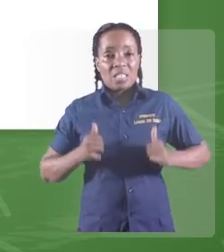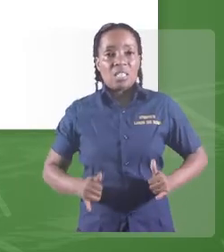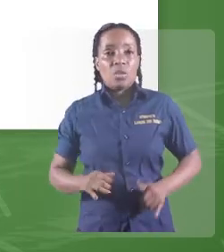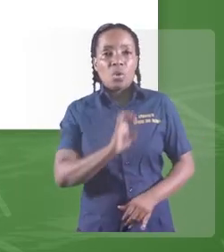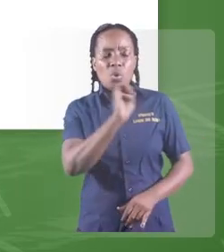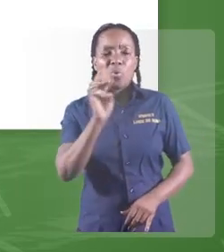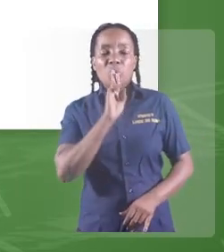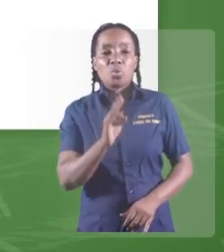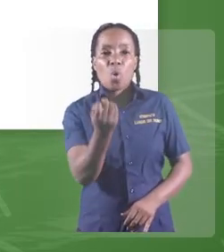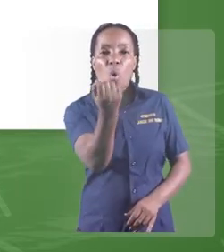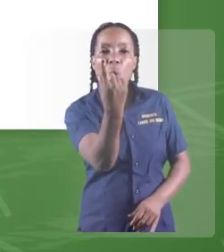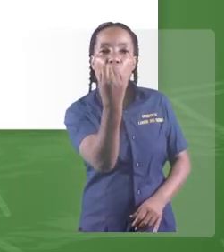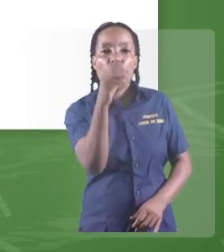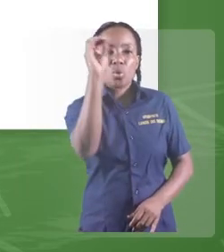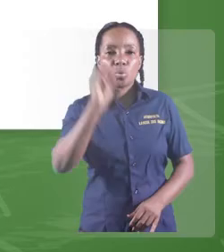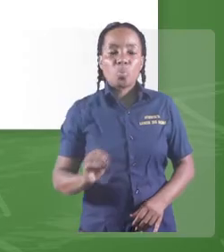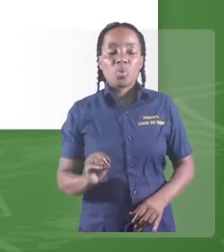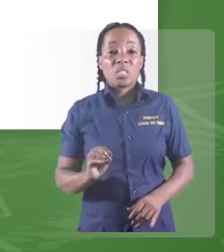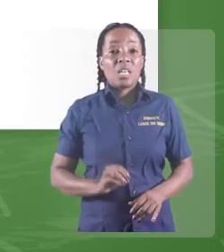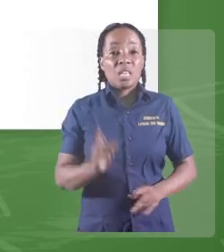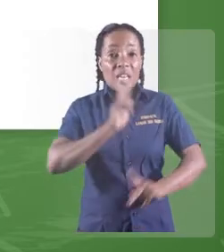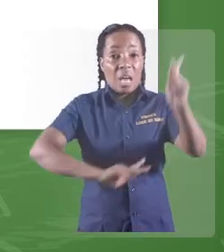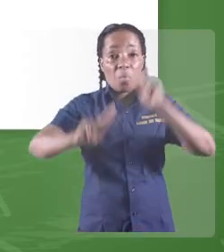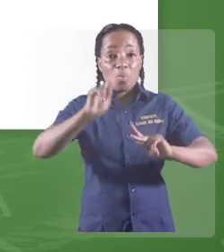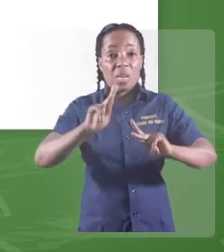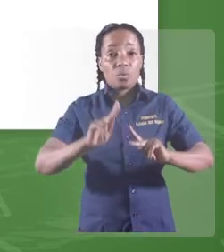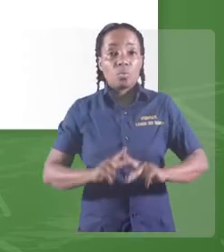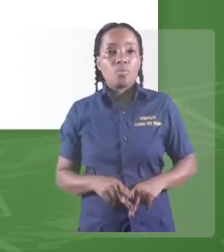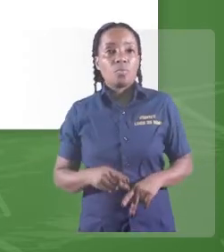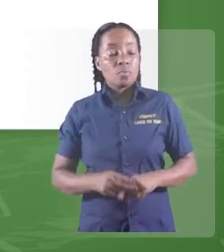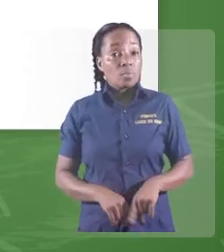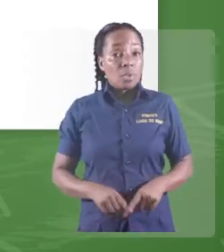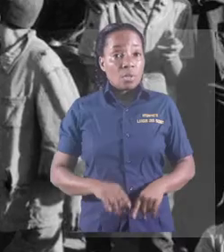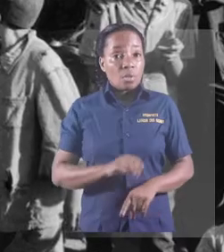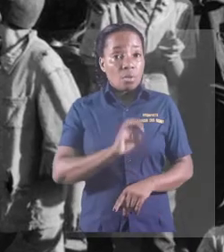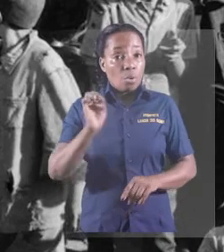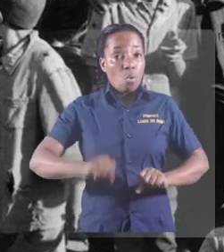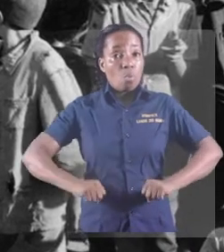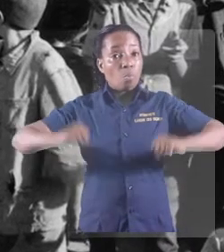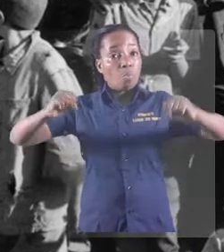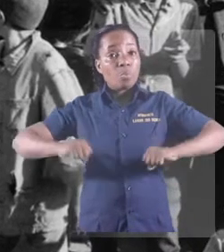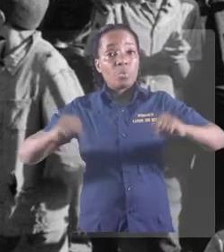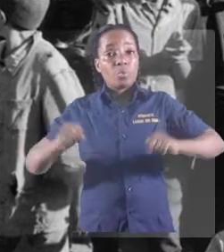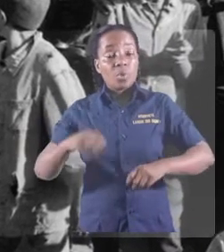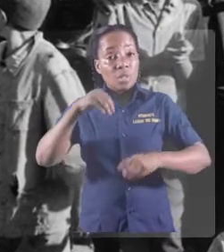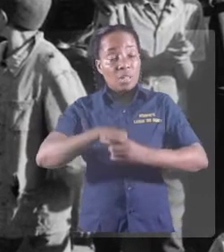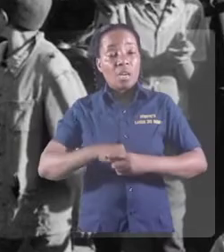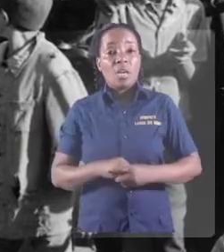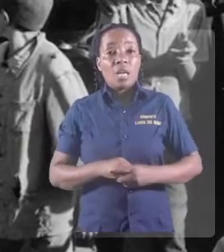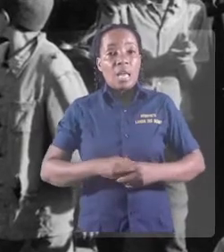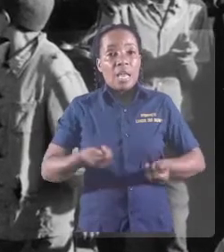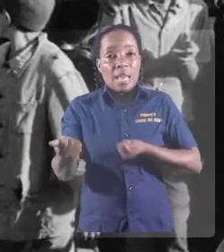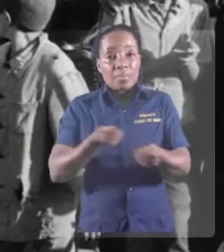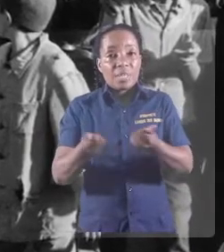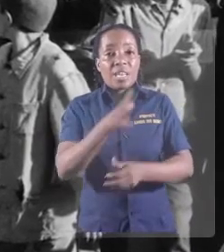11% de la population et elle occupait de hautes fonctions dans l'administration et